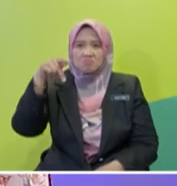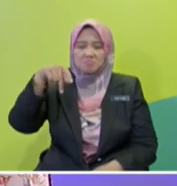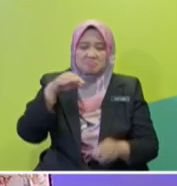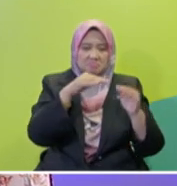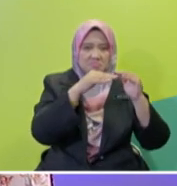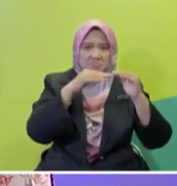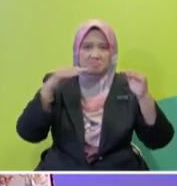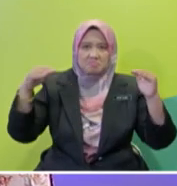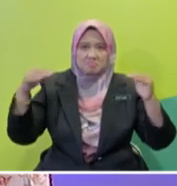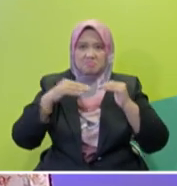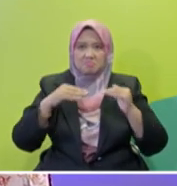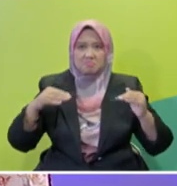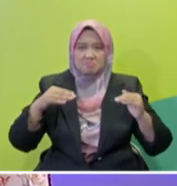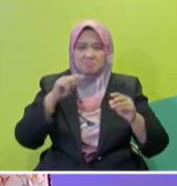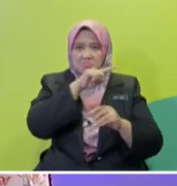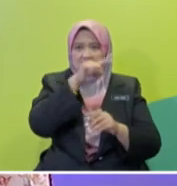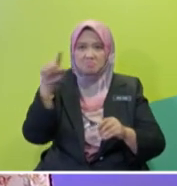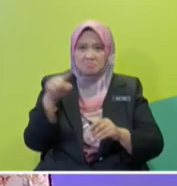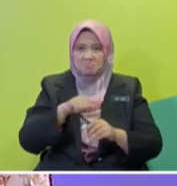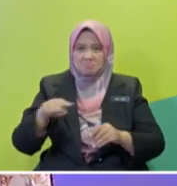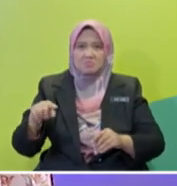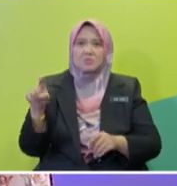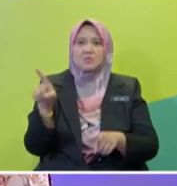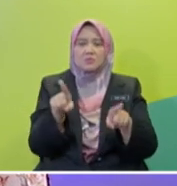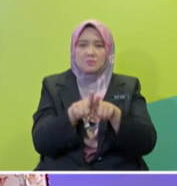Pi tadi Inilah dia